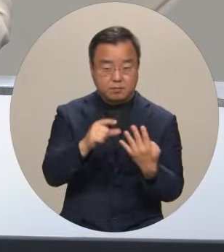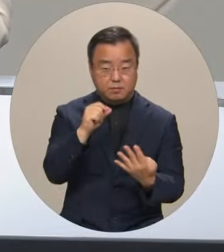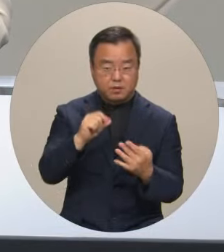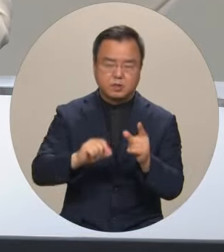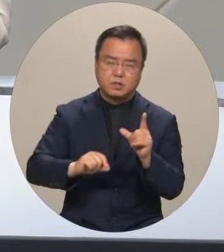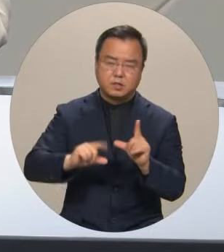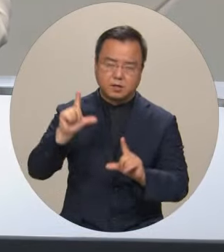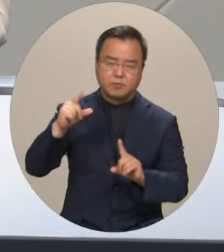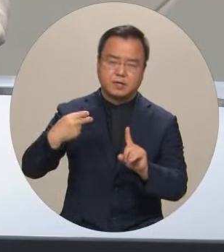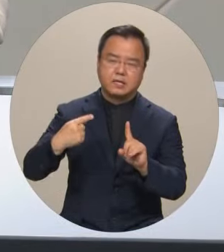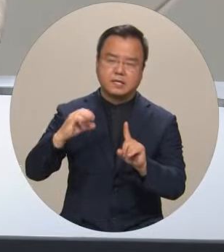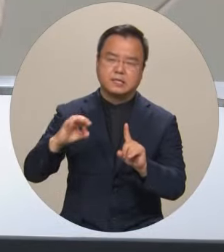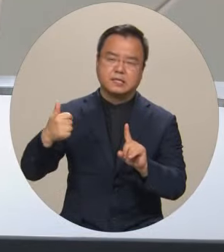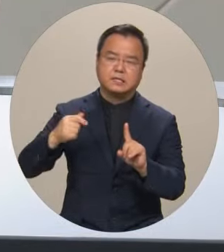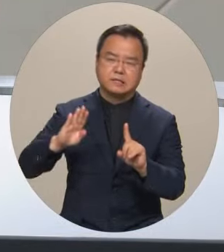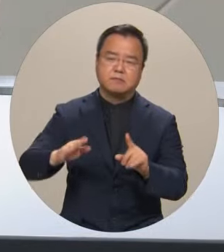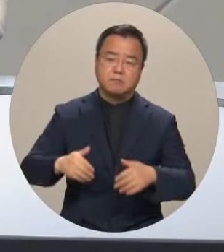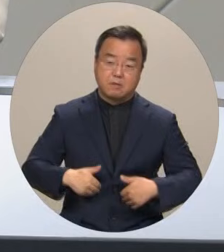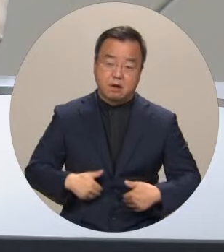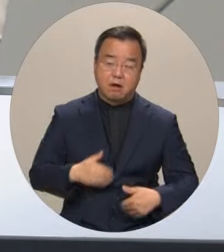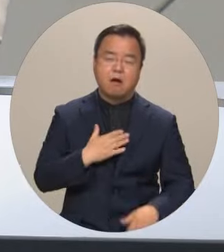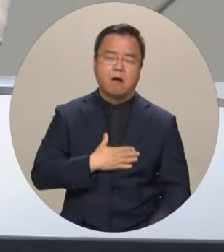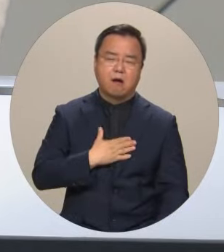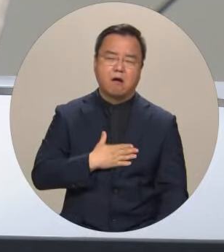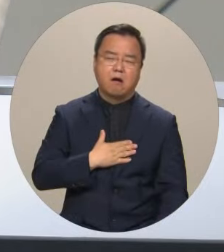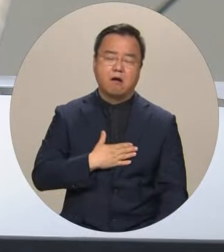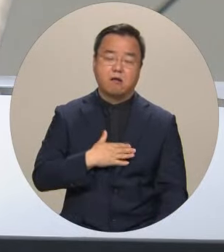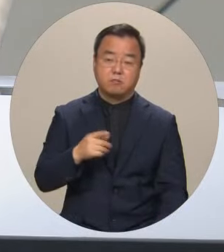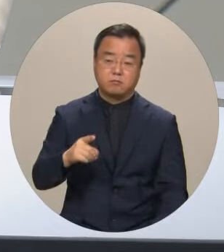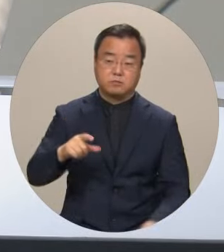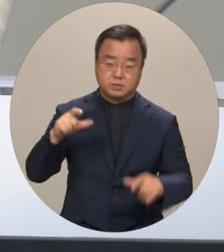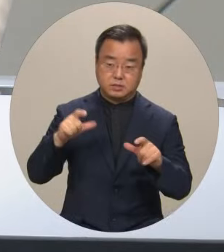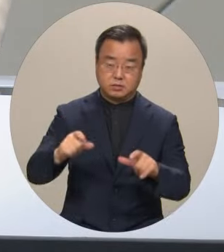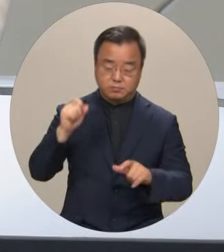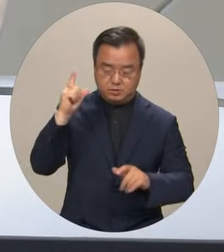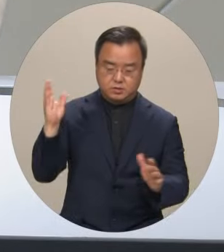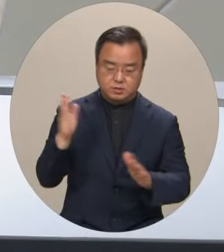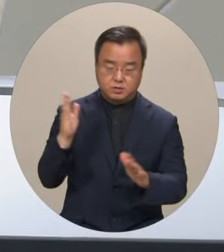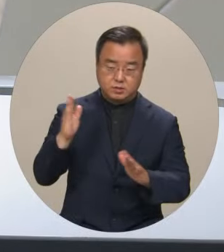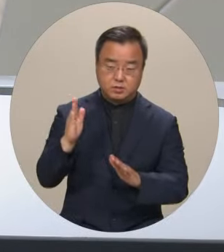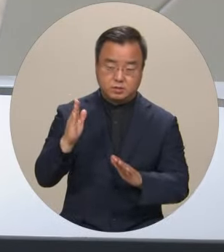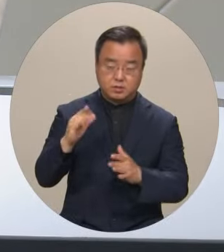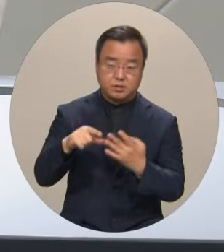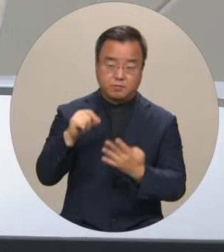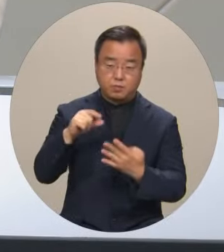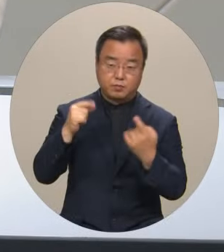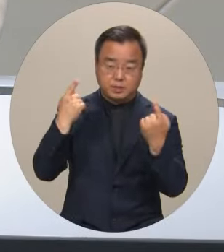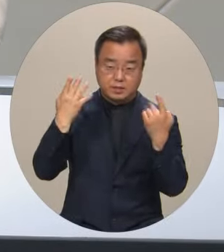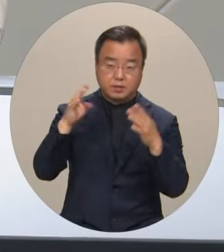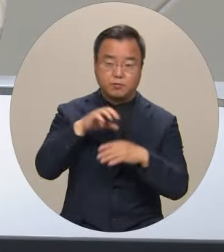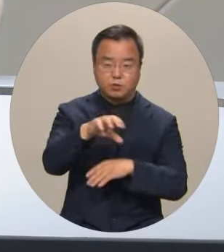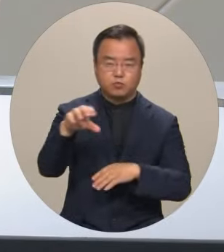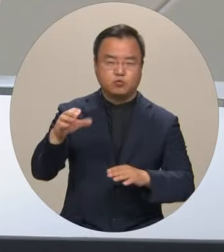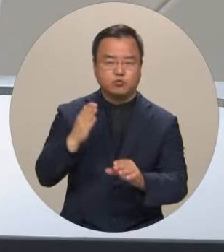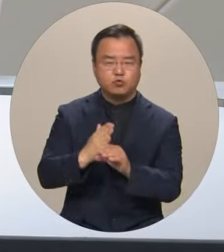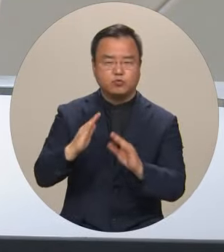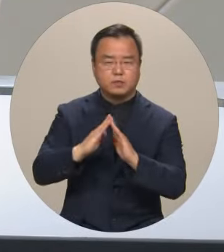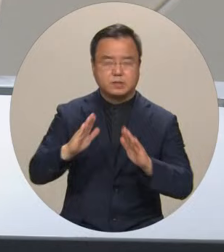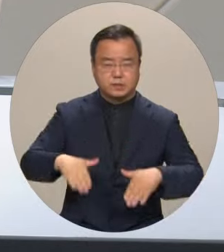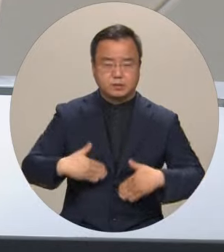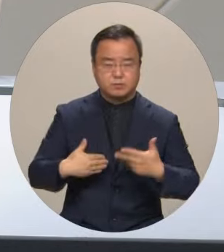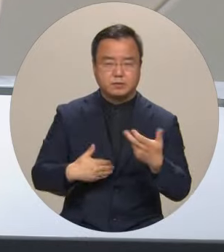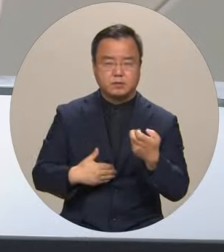받아야 되니까 만만치는 않겠습니다 그리고이 지역 인재 전형 있는 대학 가운데 또 비율로 따져 보면은 전남 지역은